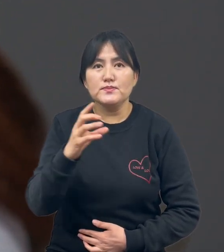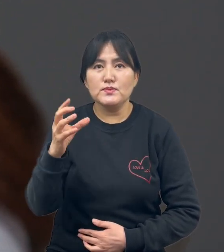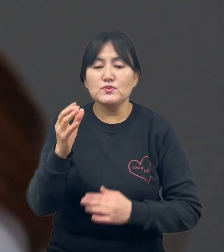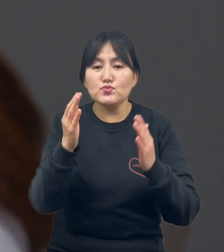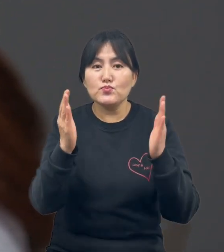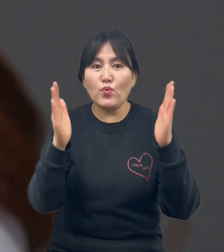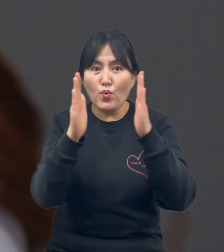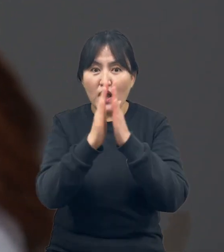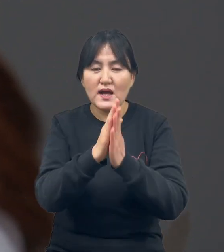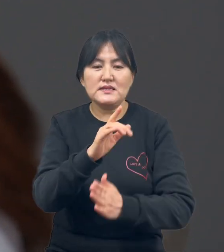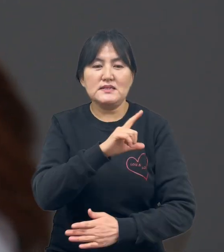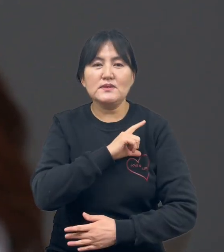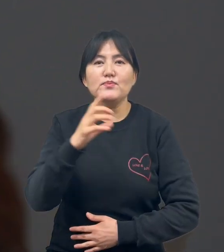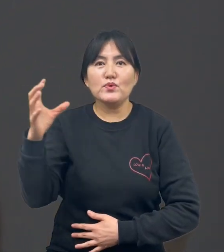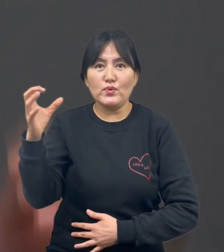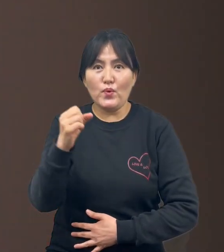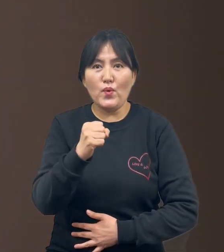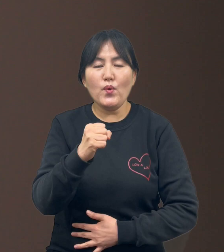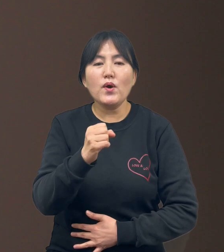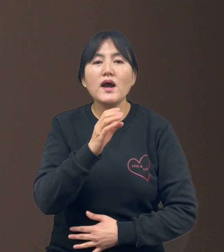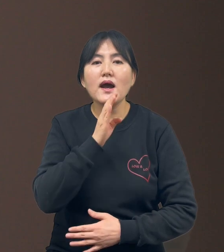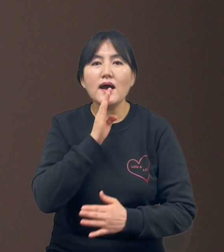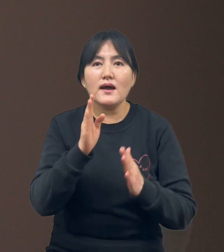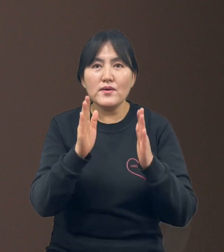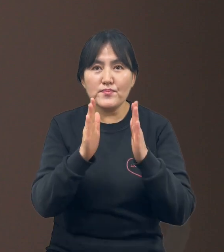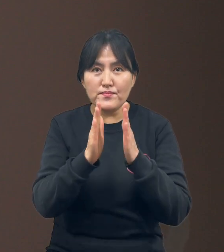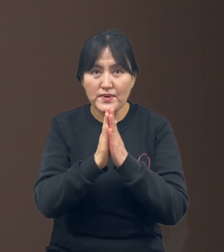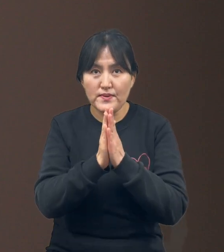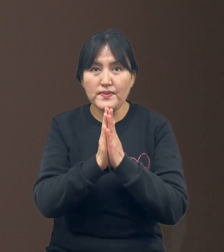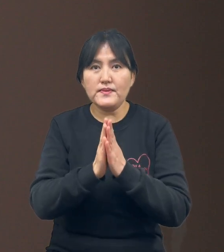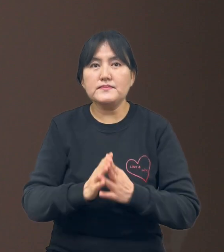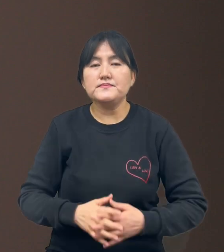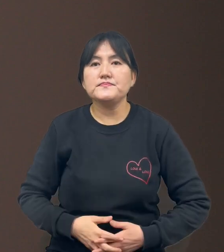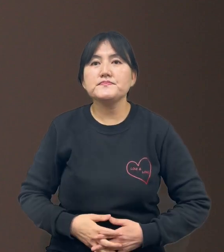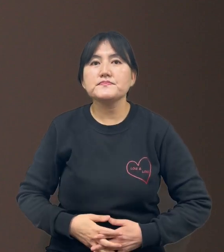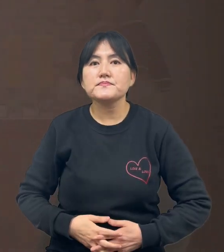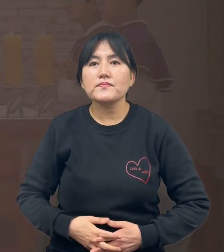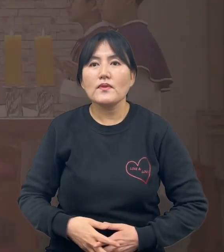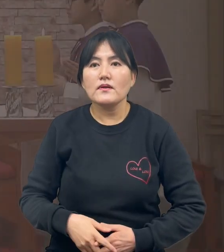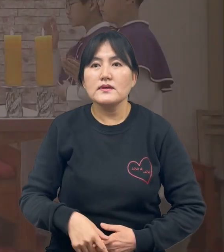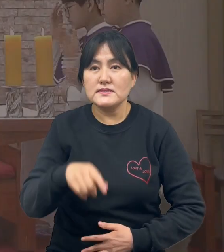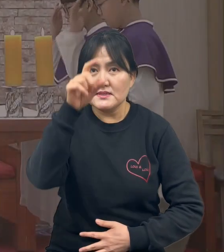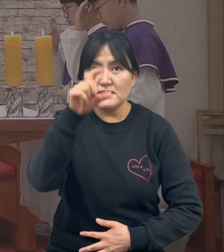성령의 그리고 두 손을 모으며 이름으로 아멘이라고 합니다.